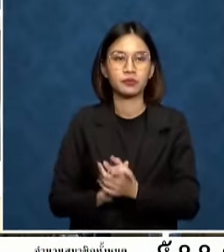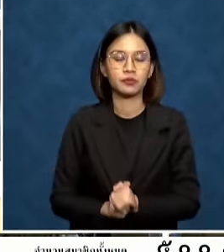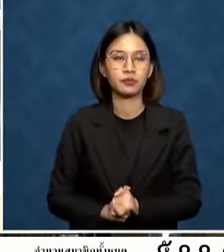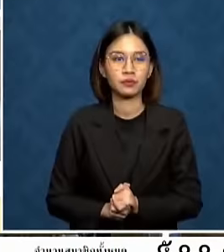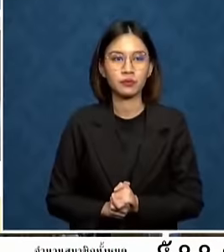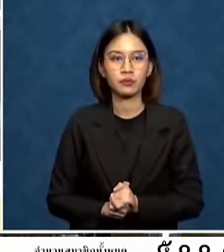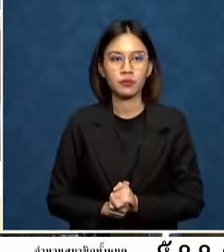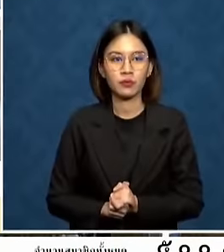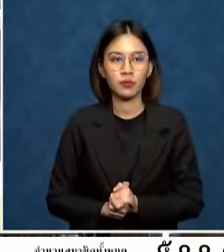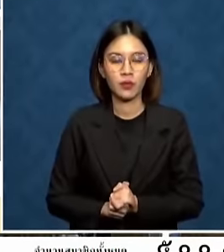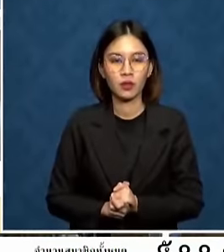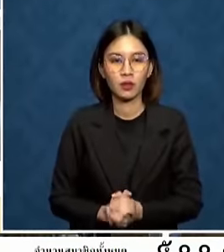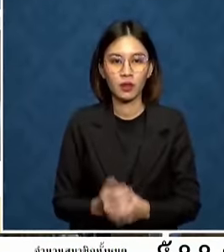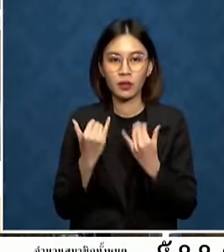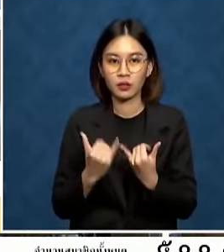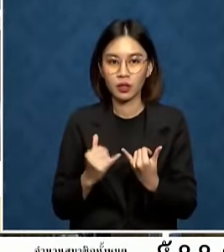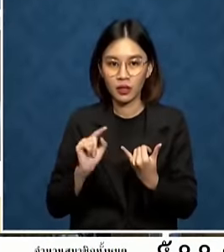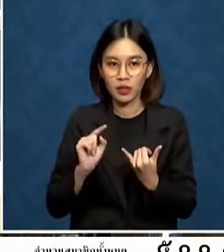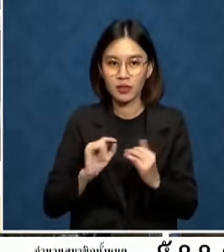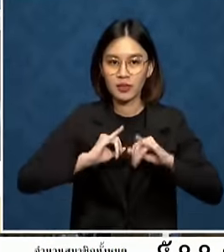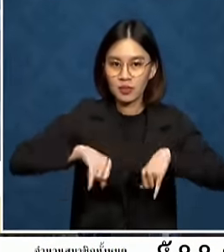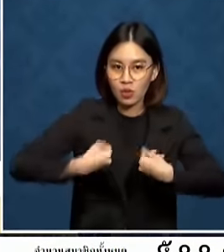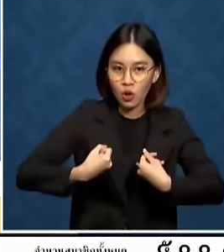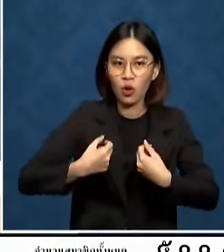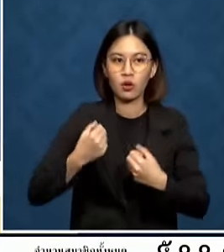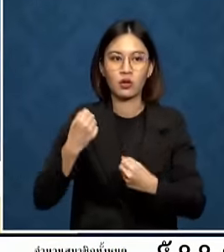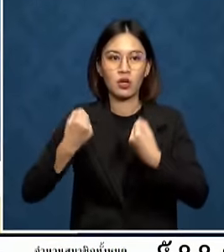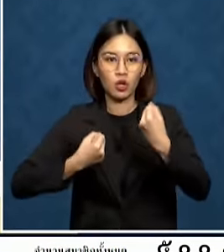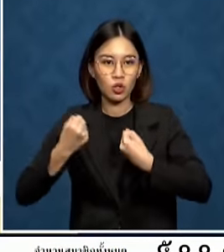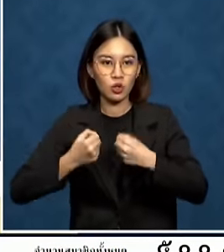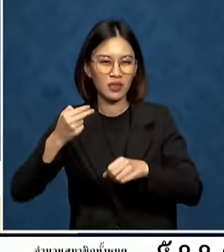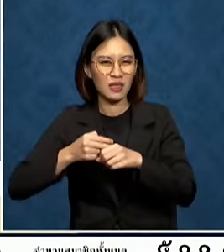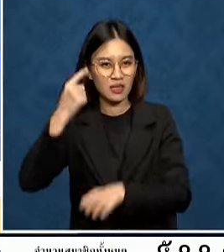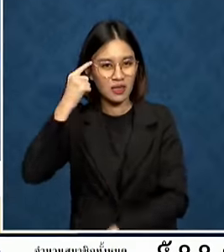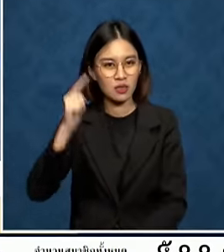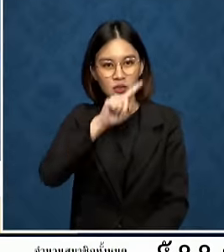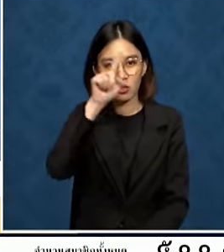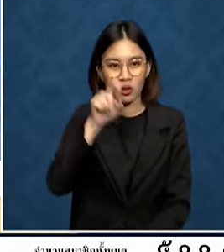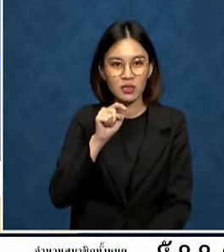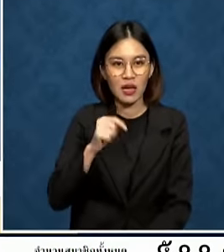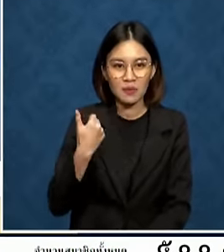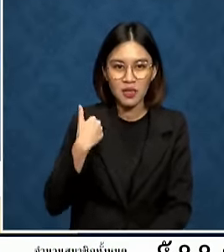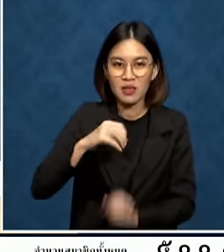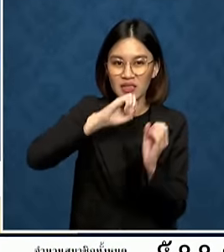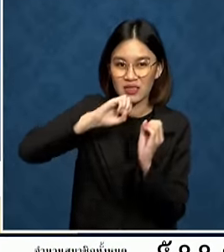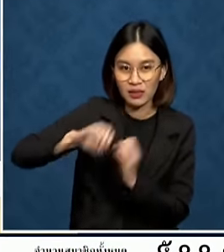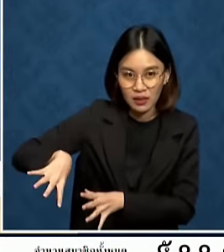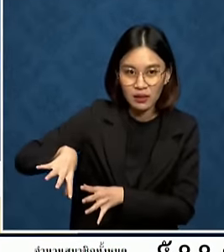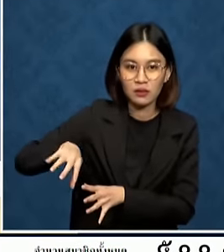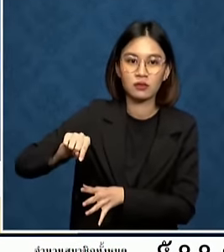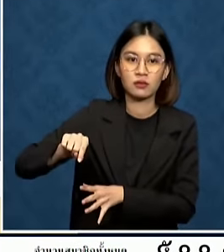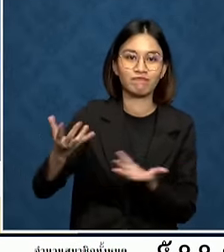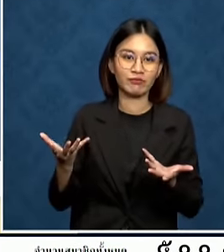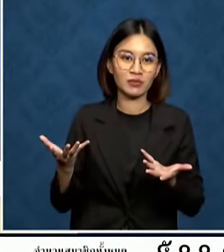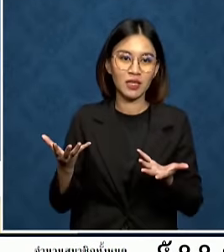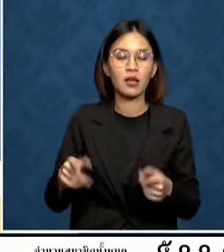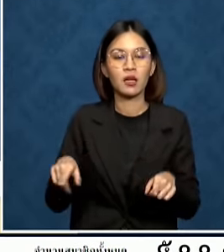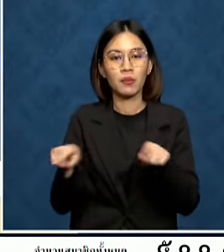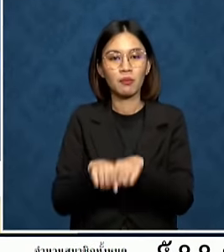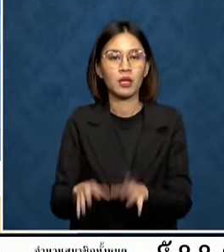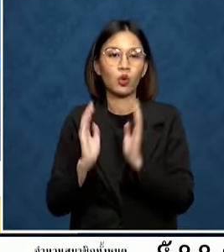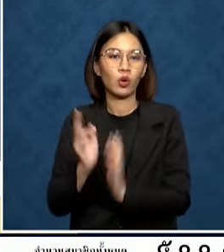ท่านประธานครับตอนนี้ผู้อบการและแรงงานอุตหกรรมยานนสันดาบกำลังตั้งคำถามนะครับว่าท่านจะทิ้งพวกเขาไปง่ายๆอย่างนี้เลยหรือง่ายเหมือนที่